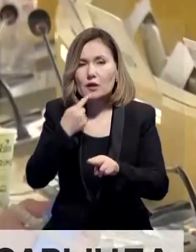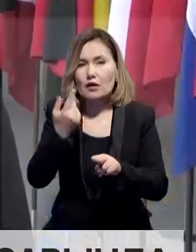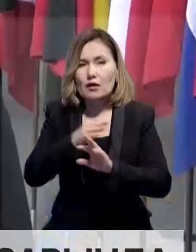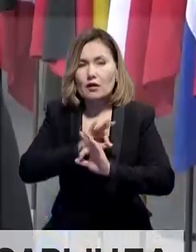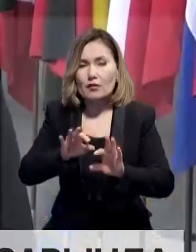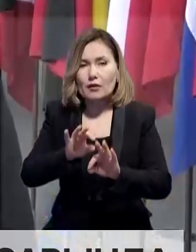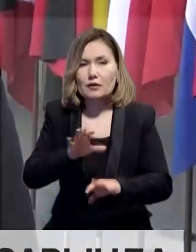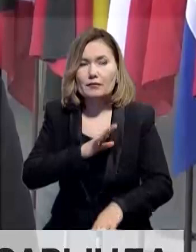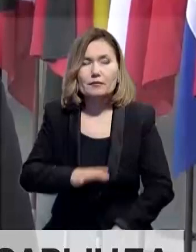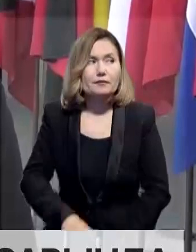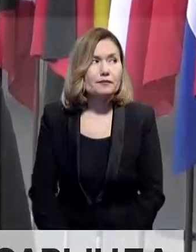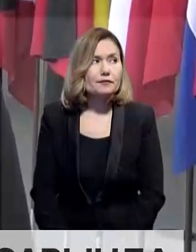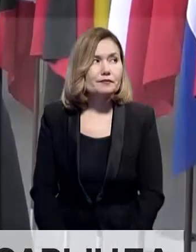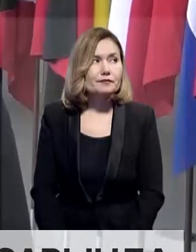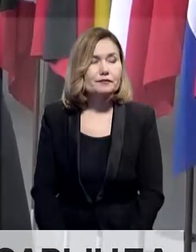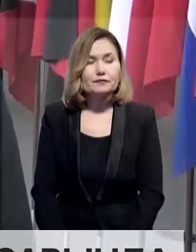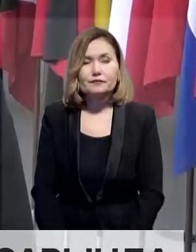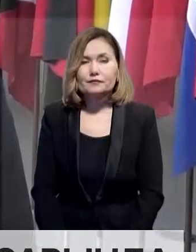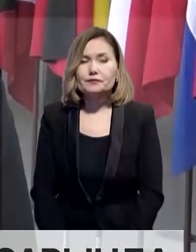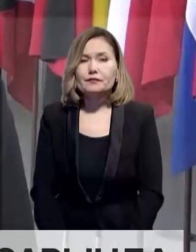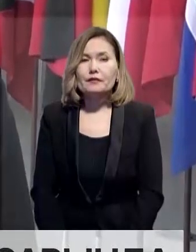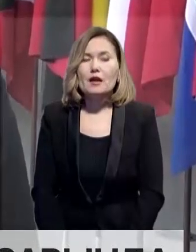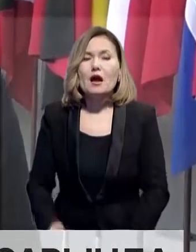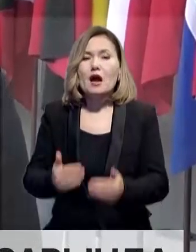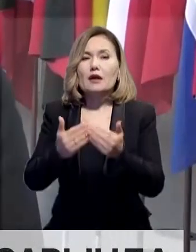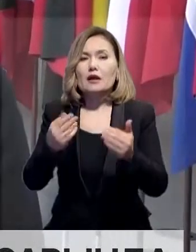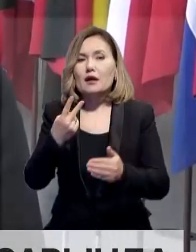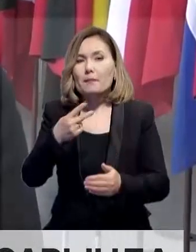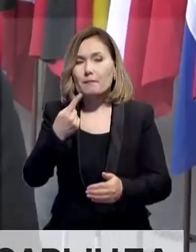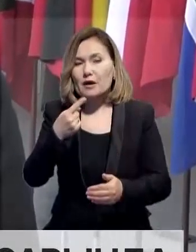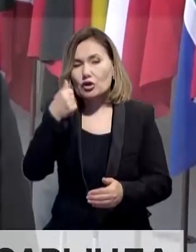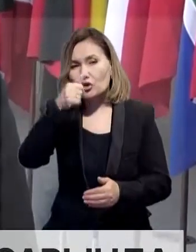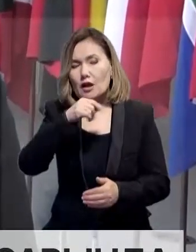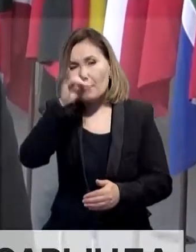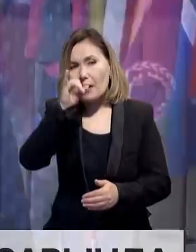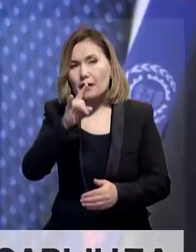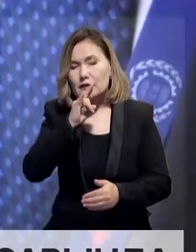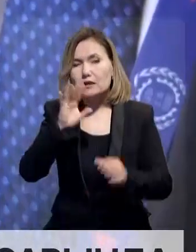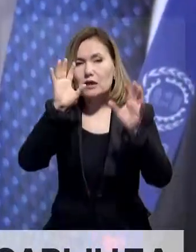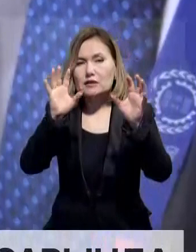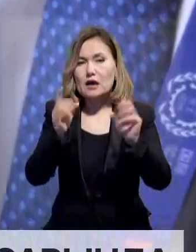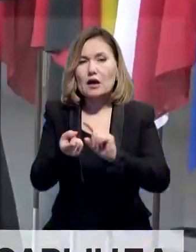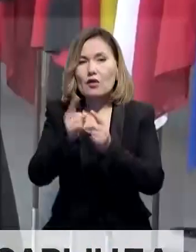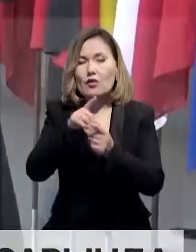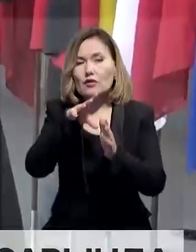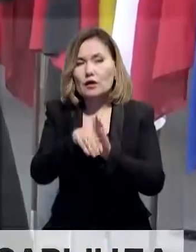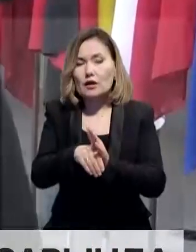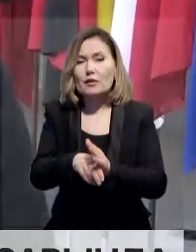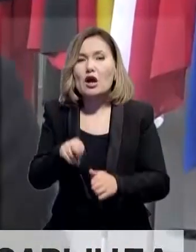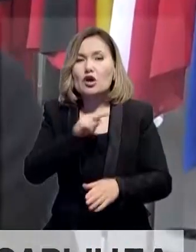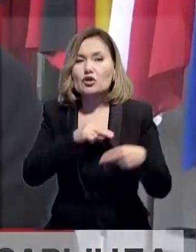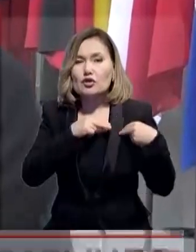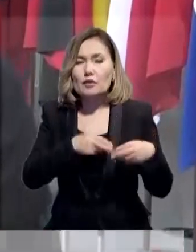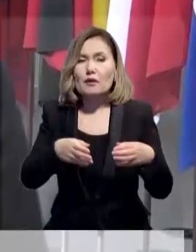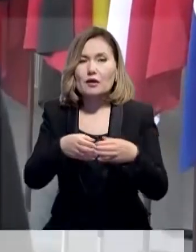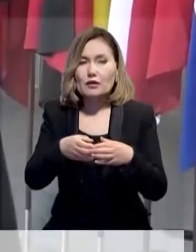баяндады. За прошедший год Республика Казахстан. Кейінгі бір жылда Қазақстанда заңға бірқатар өзгерістер енгізілді. Олар мәселен ұжымдық еңбек